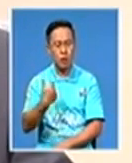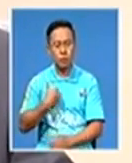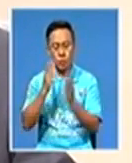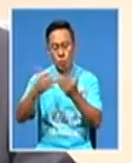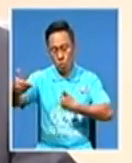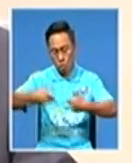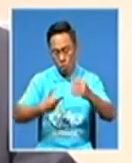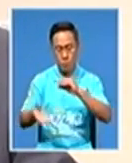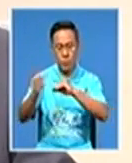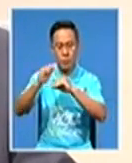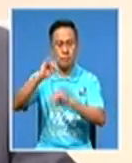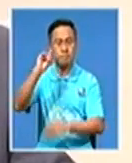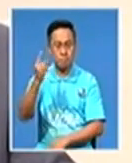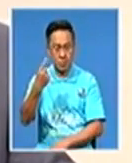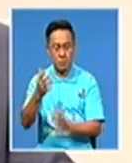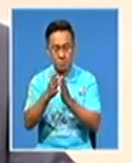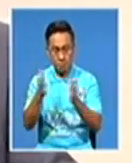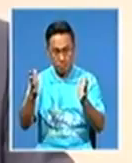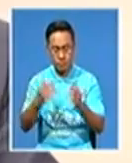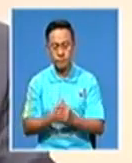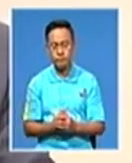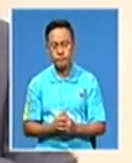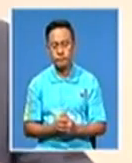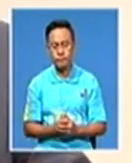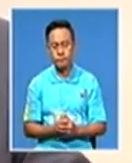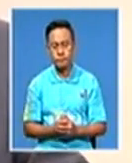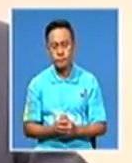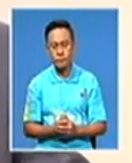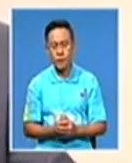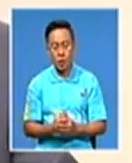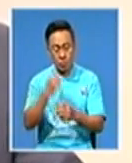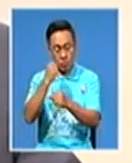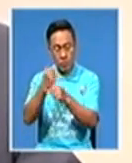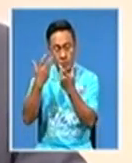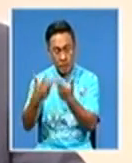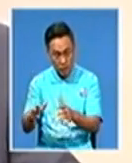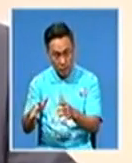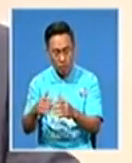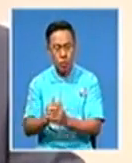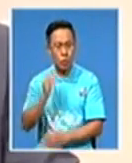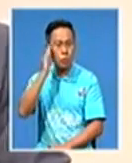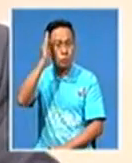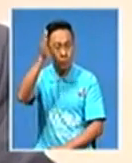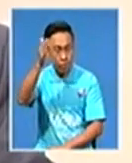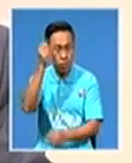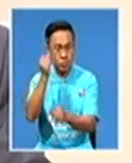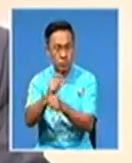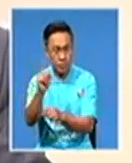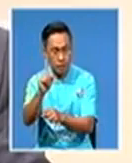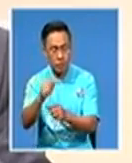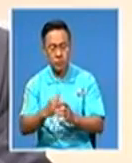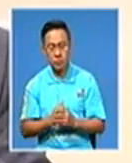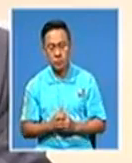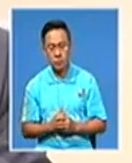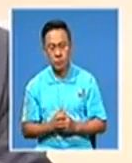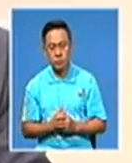ะมีคนมายื่นมากกว่านี้อีกนะครับทีนี้ถามว่าเอาละทำนี้ต่อไปแล้วต่อไปทำอะไรอีกนะต่อไปทำอะ